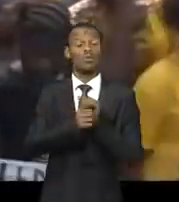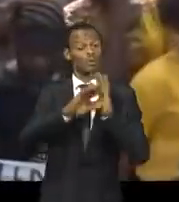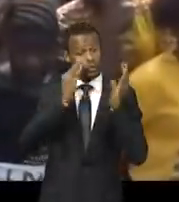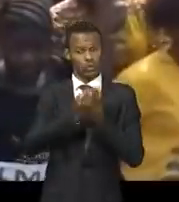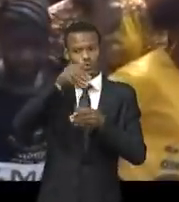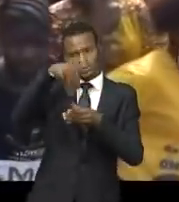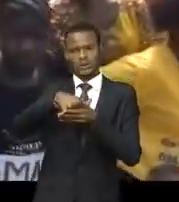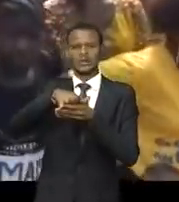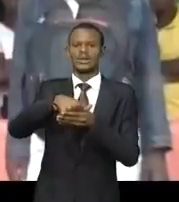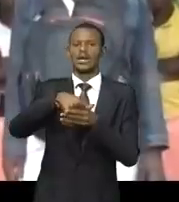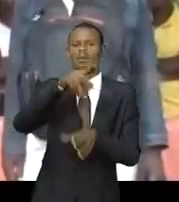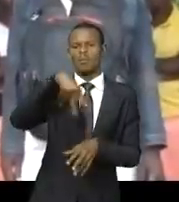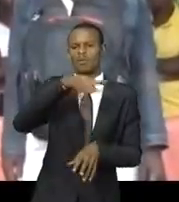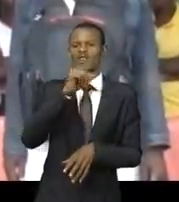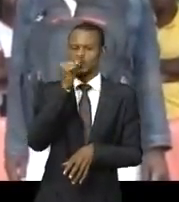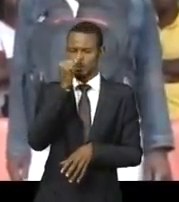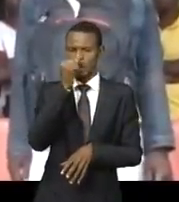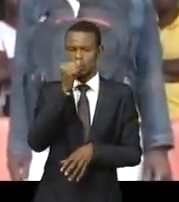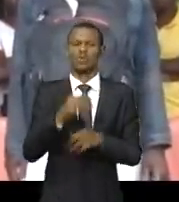dans les programmes d'action du